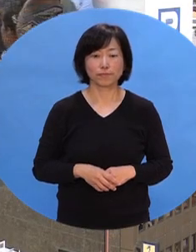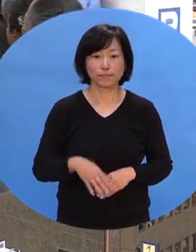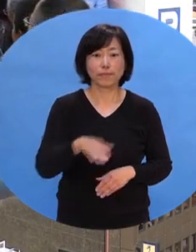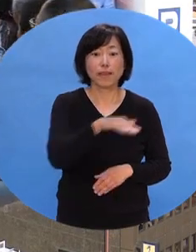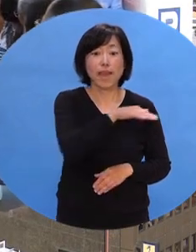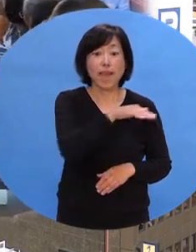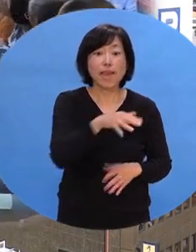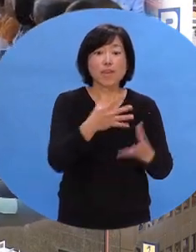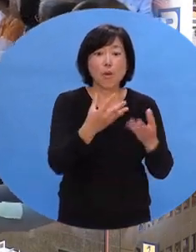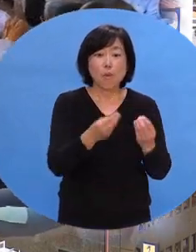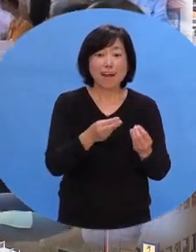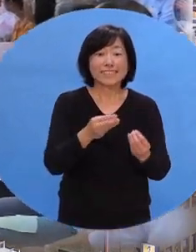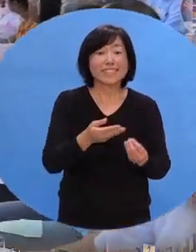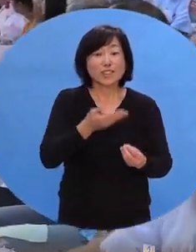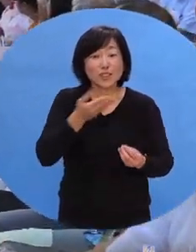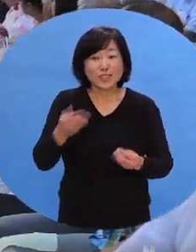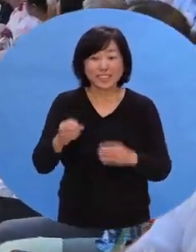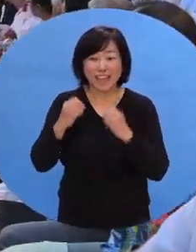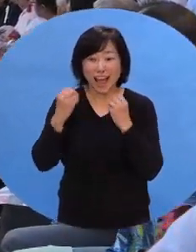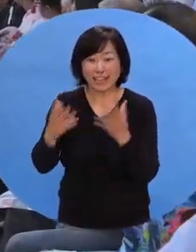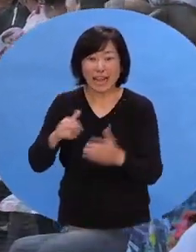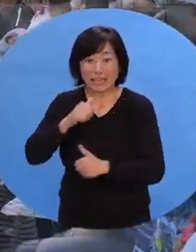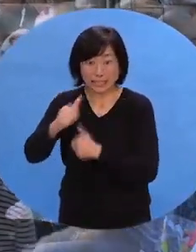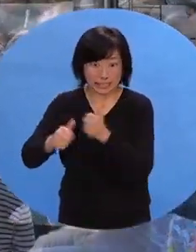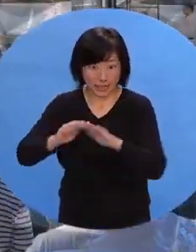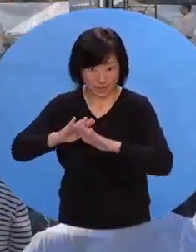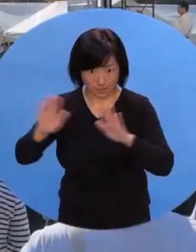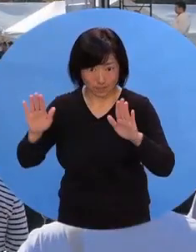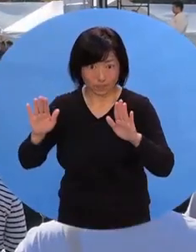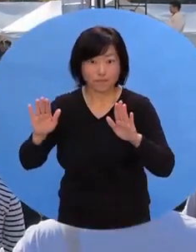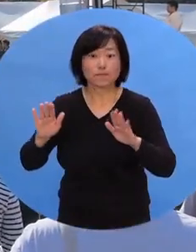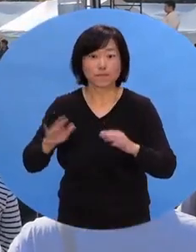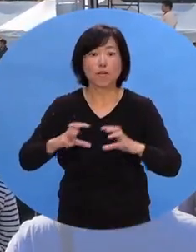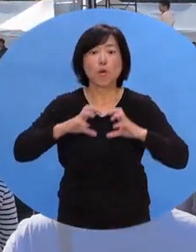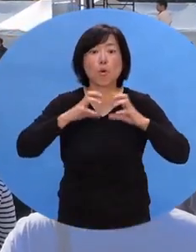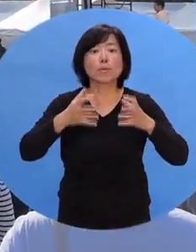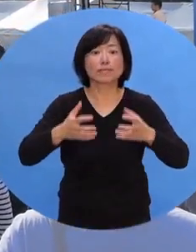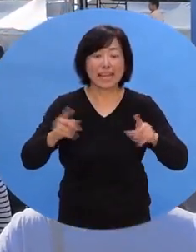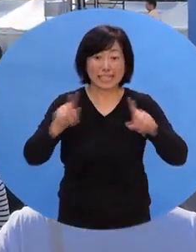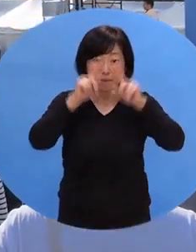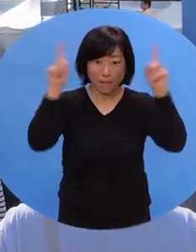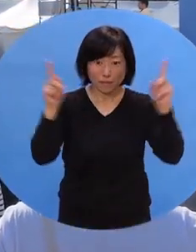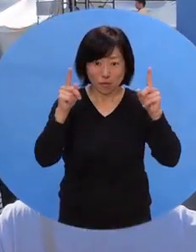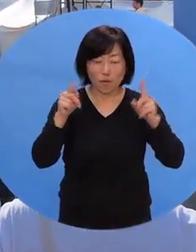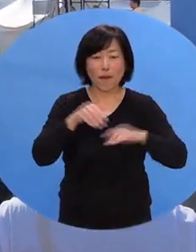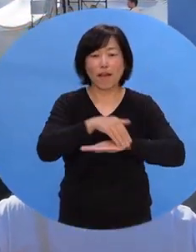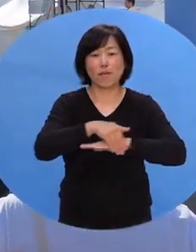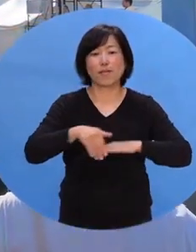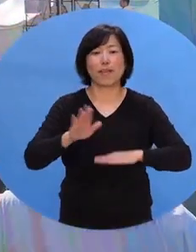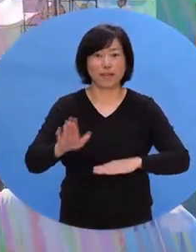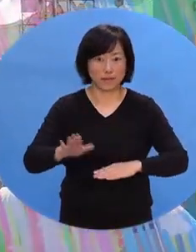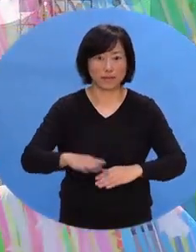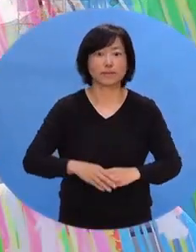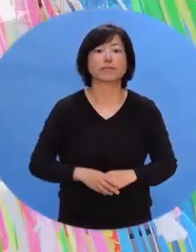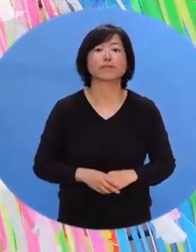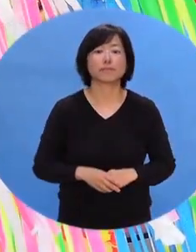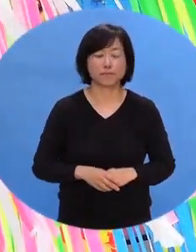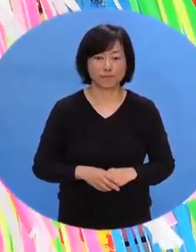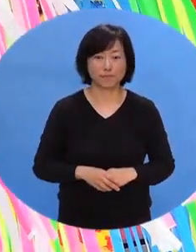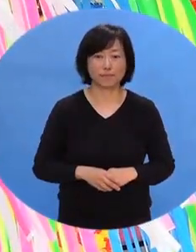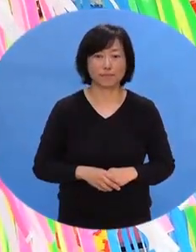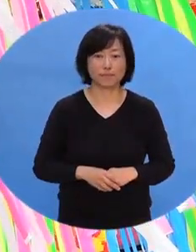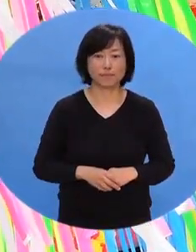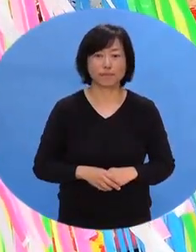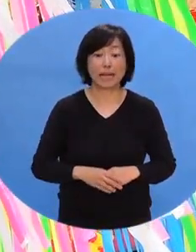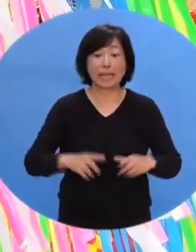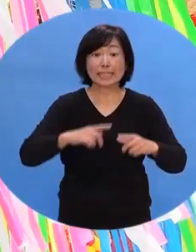平成に続く新しい時代の幕開けとともに、国際的なビッグイベントが予定されています。区内